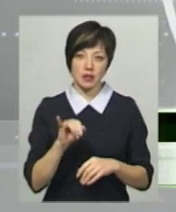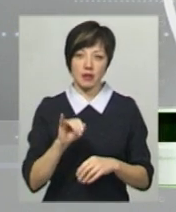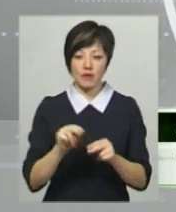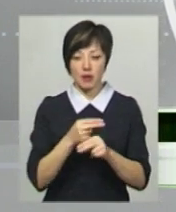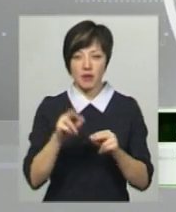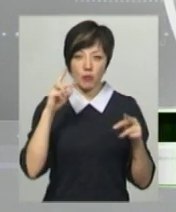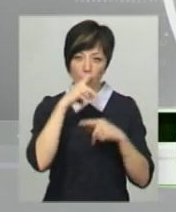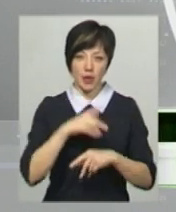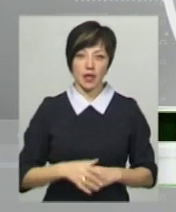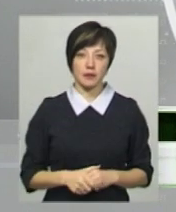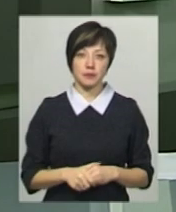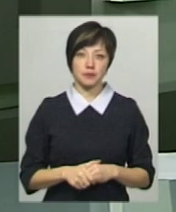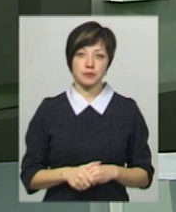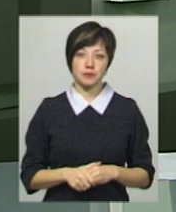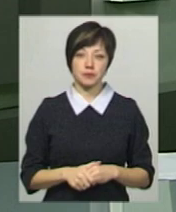виправити помилки.